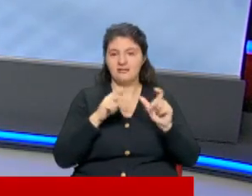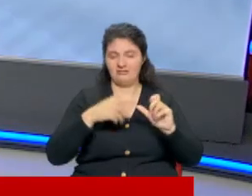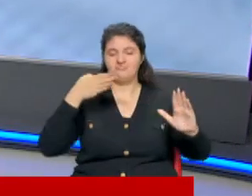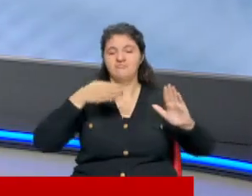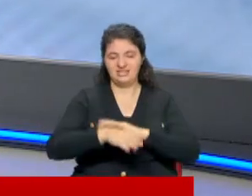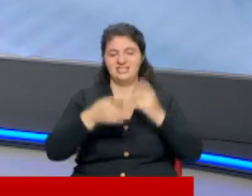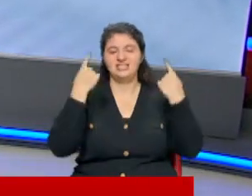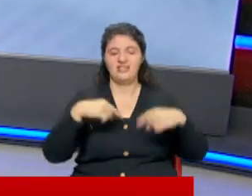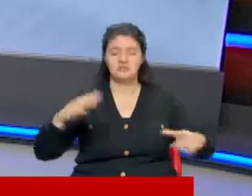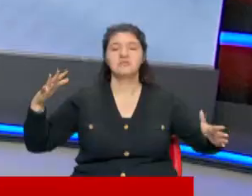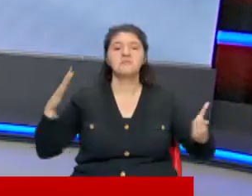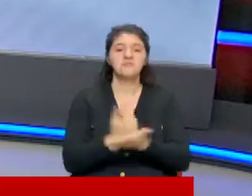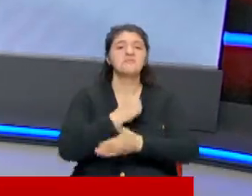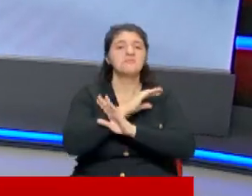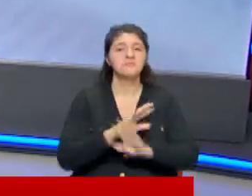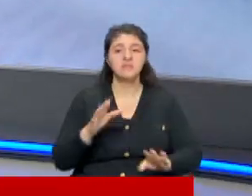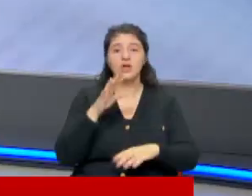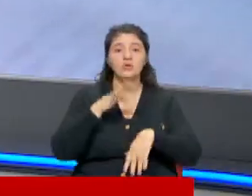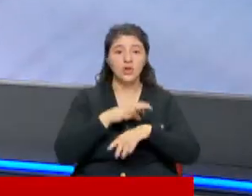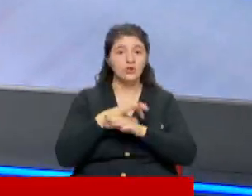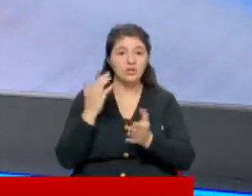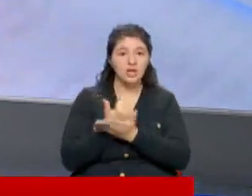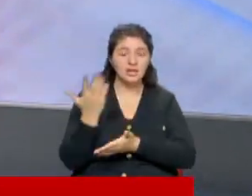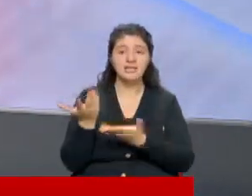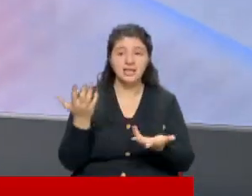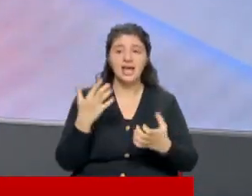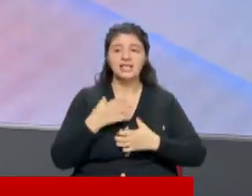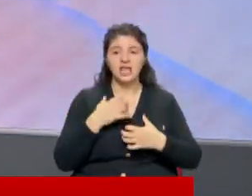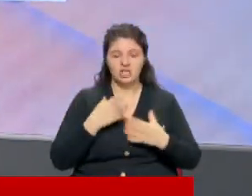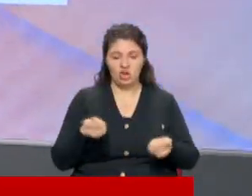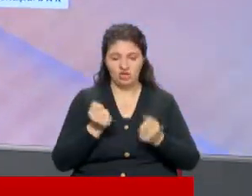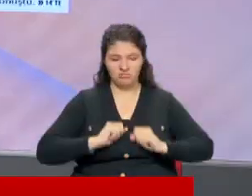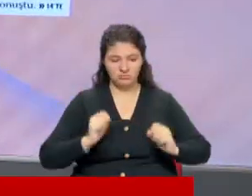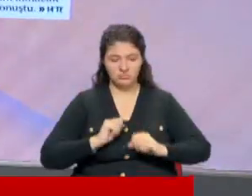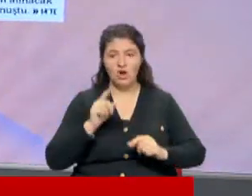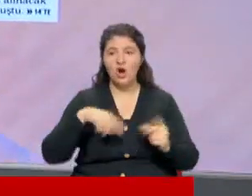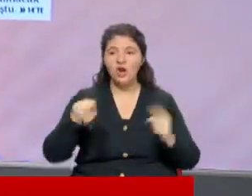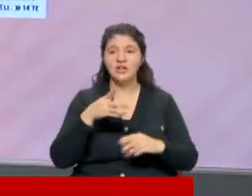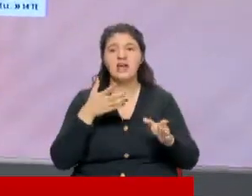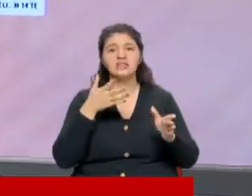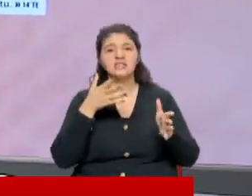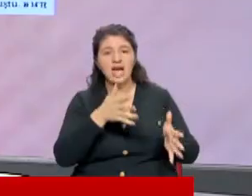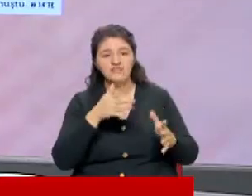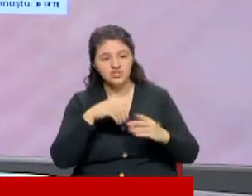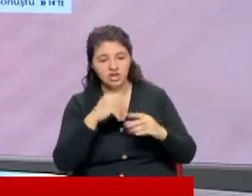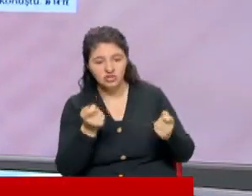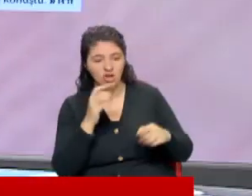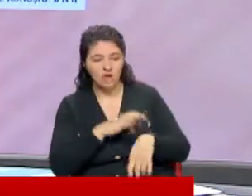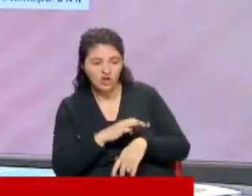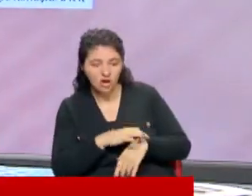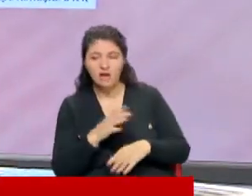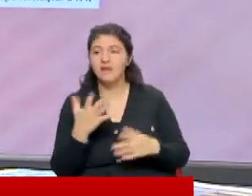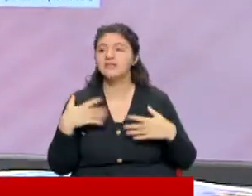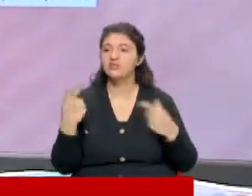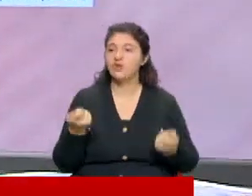girdi sınavı kazandı tıbbi kazandı zaten kendisi çalışırken orada serviste çalışan doktorlar